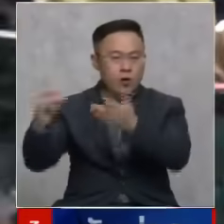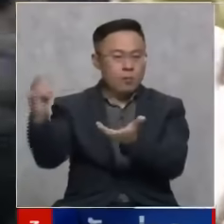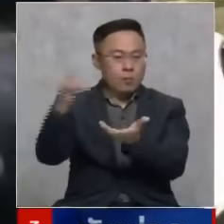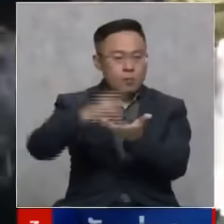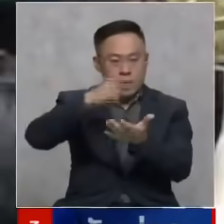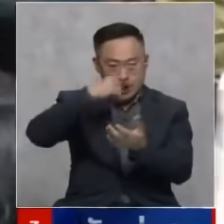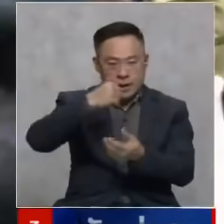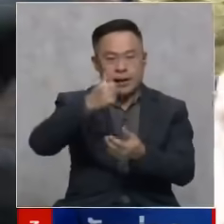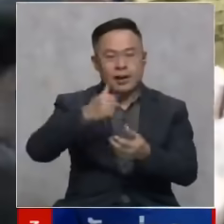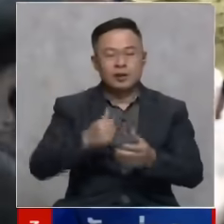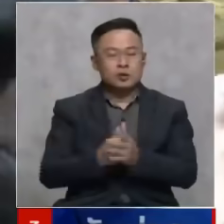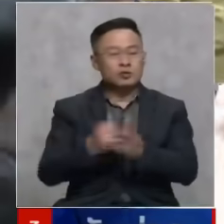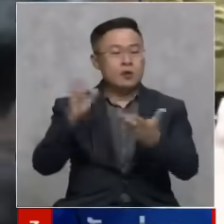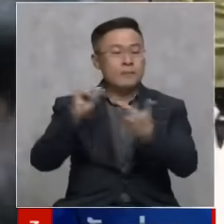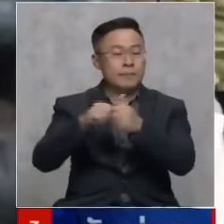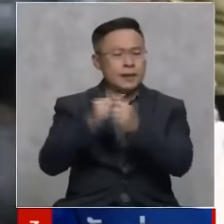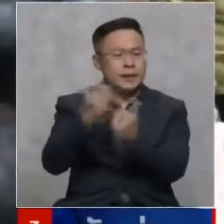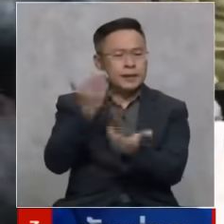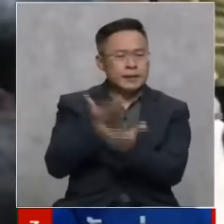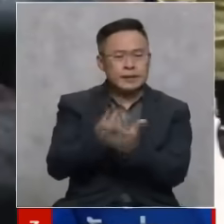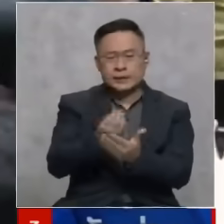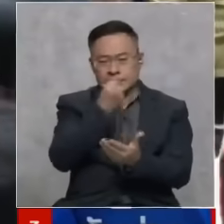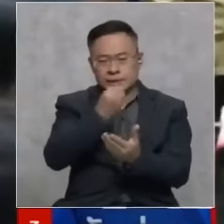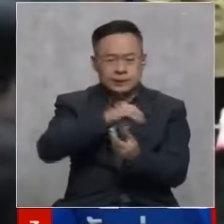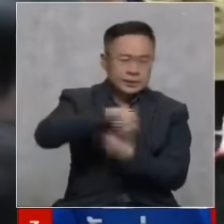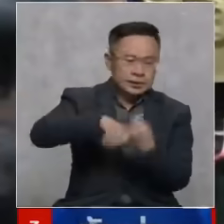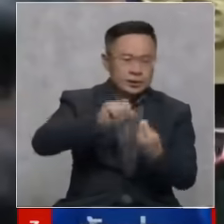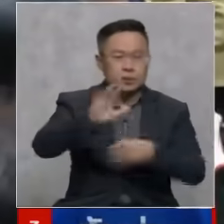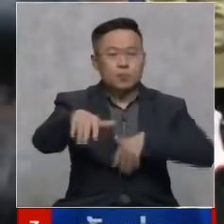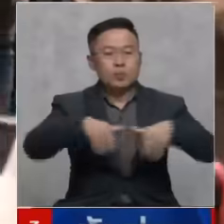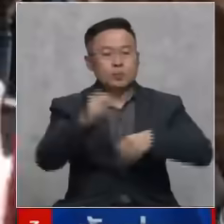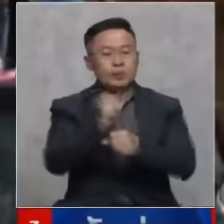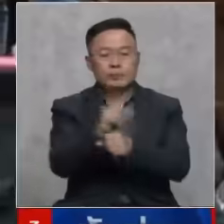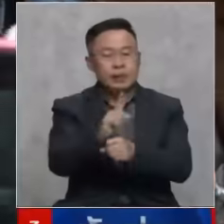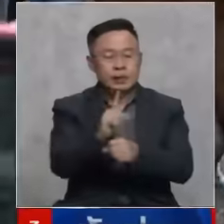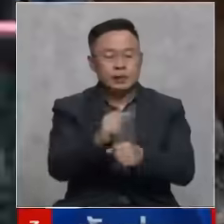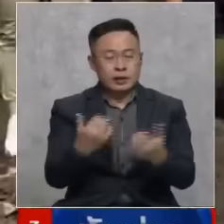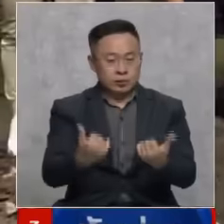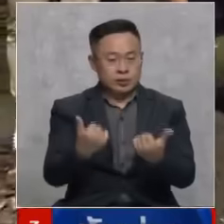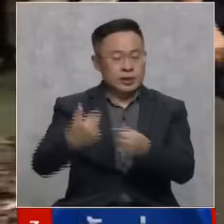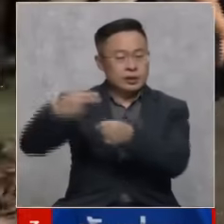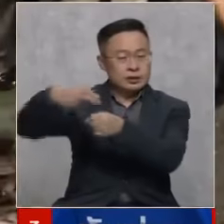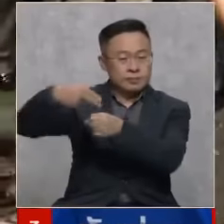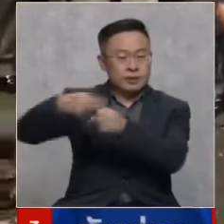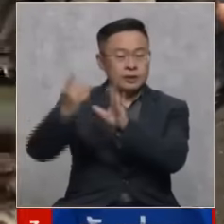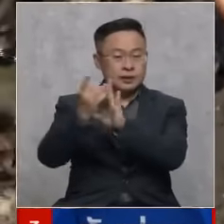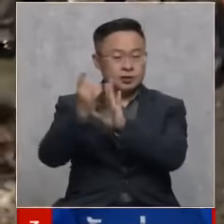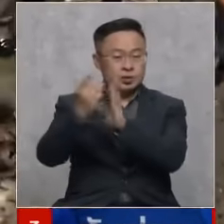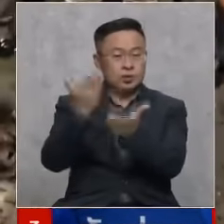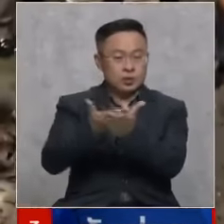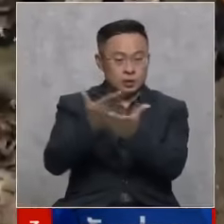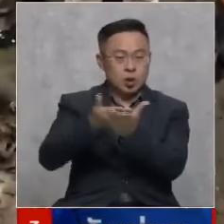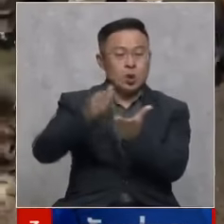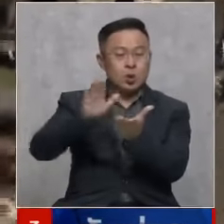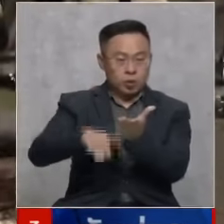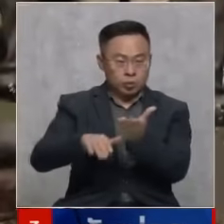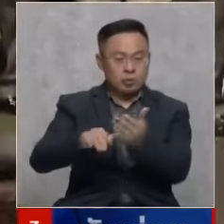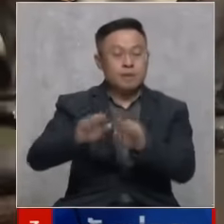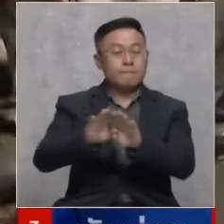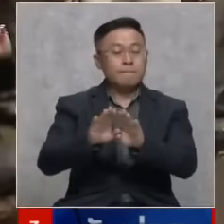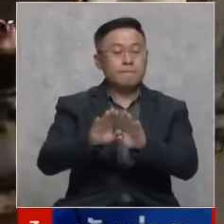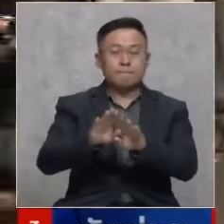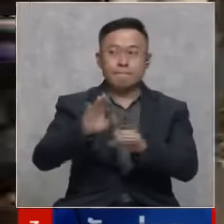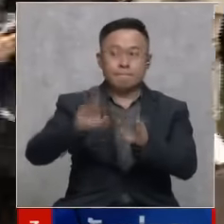ครองชีพของพี่น้องประชาชนแน่นอนและเรื่องของการลดราคาพลังงานตอนนี้ดีเซลลดแล้วนะคะกำลังจะเริ่มนะคะ 20กันยาย